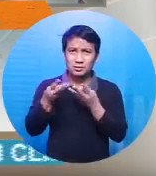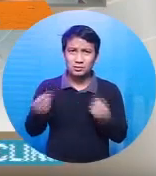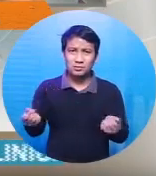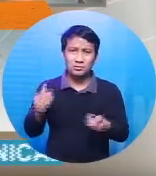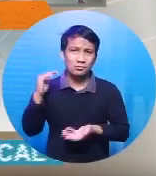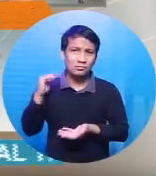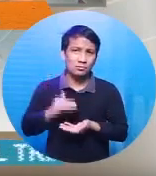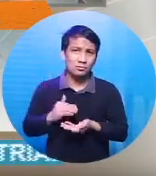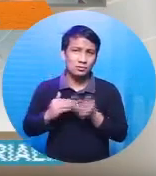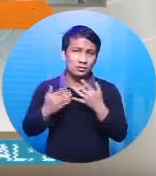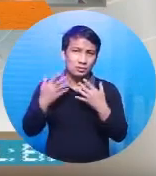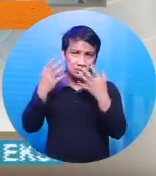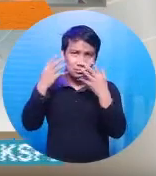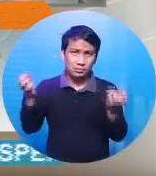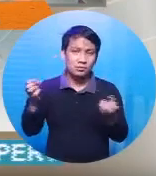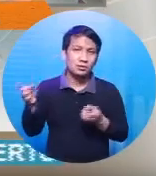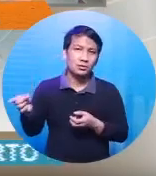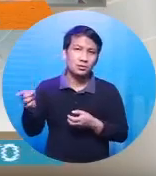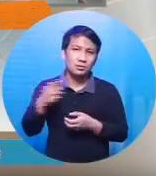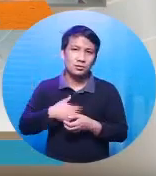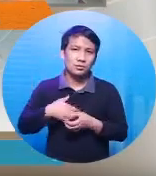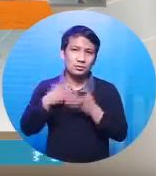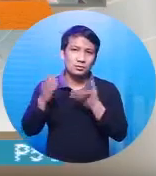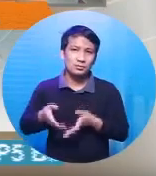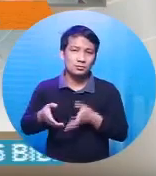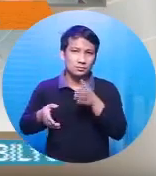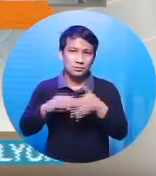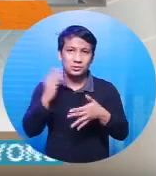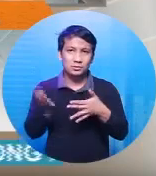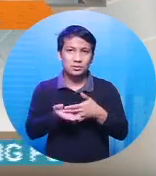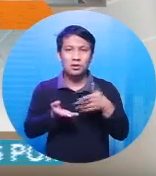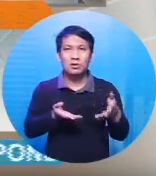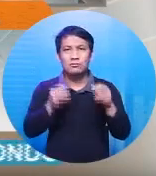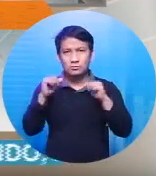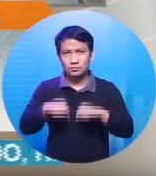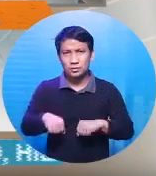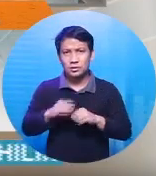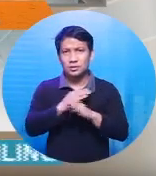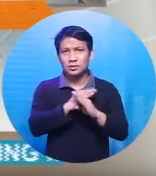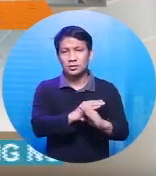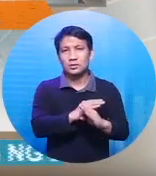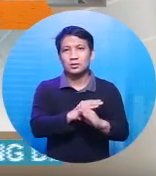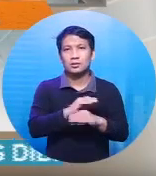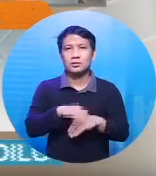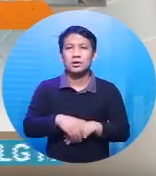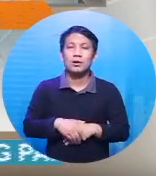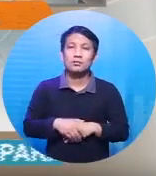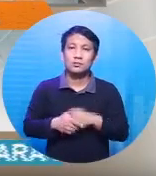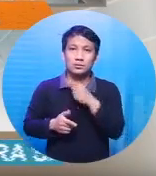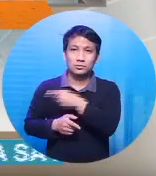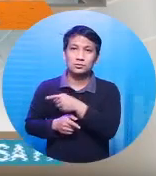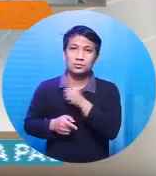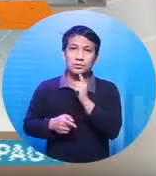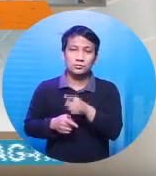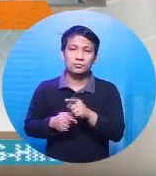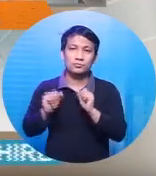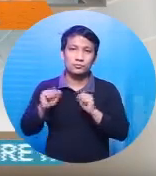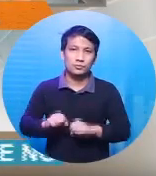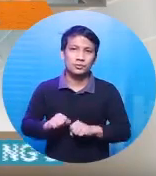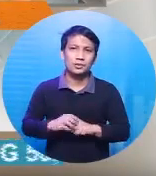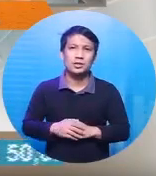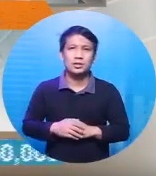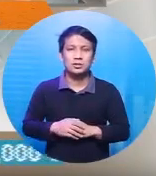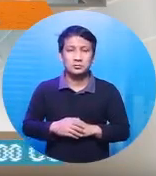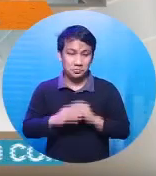kahit papano yung galit ng ating complainant at hindi na siya filan. Kasi pwede namang depensa is retraction ng kanyang statement, sir. Okay.